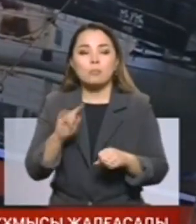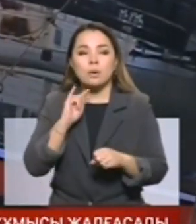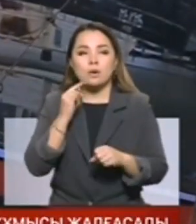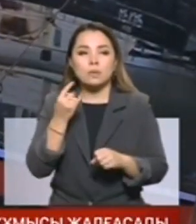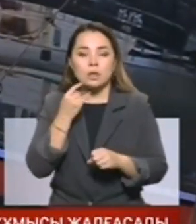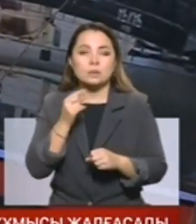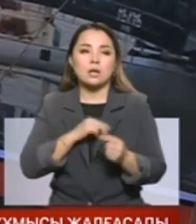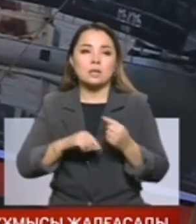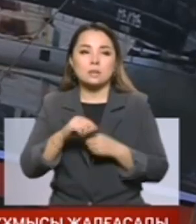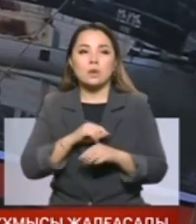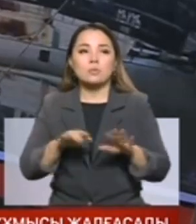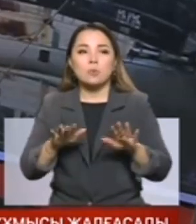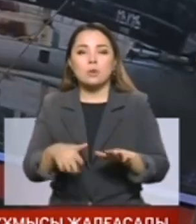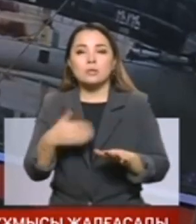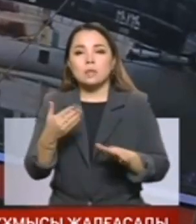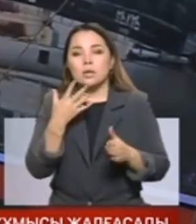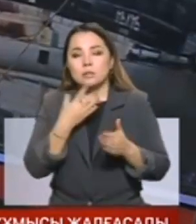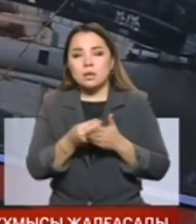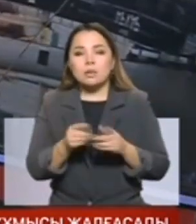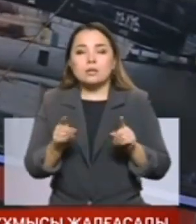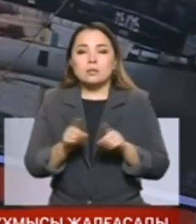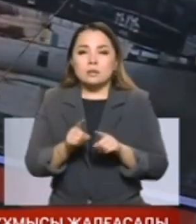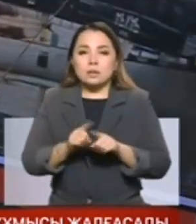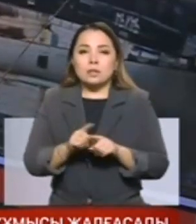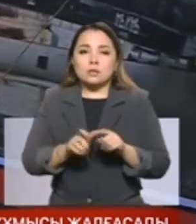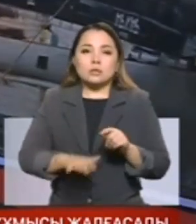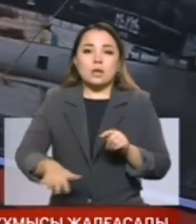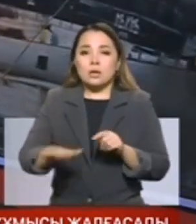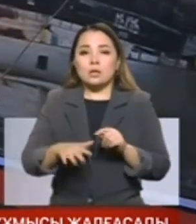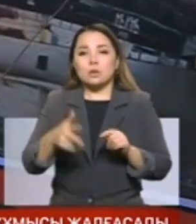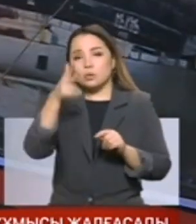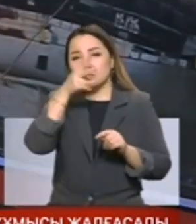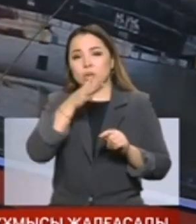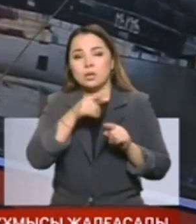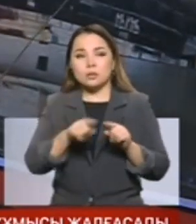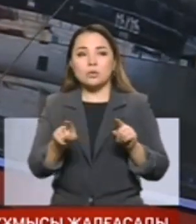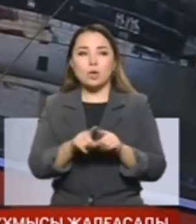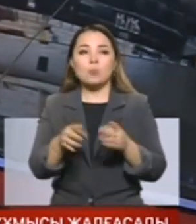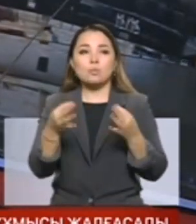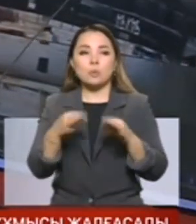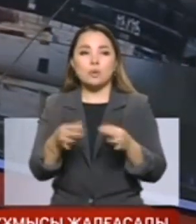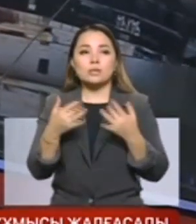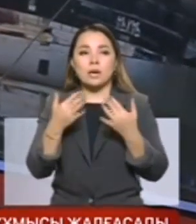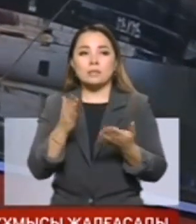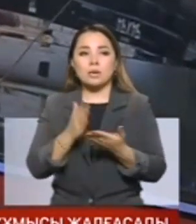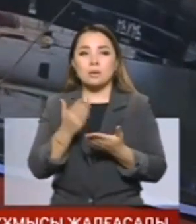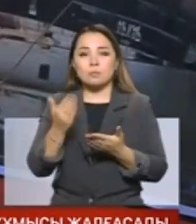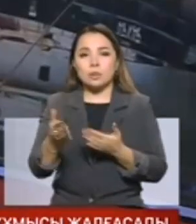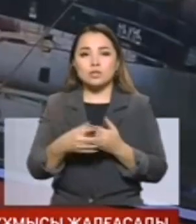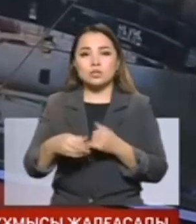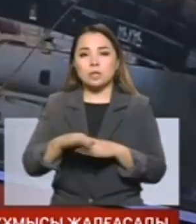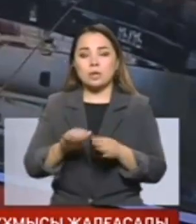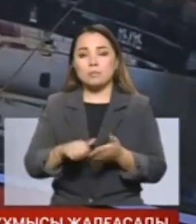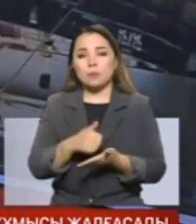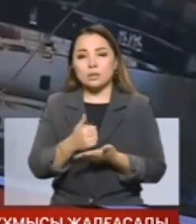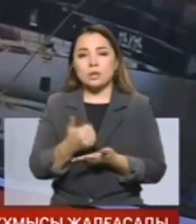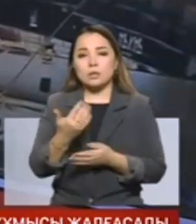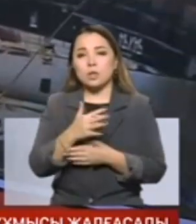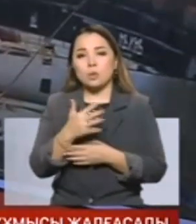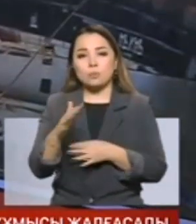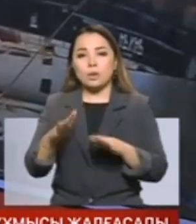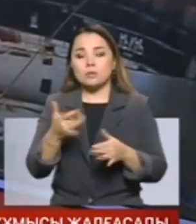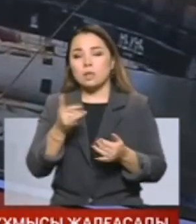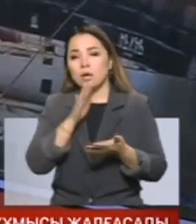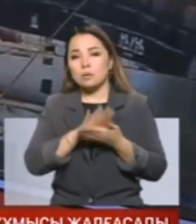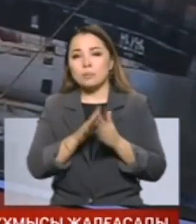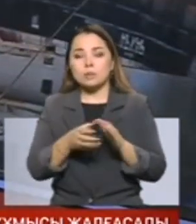Павлодардағы кәсіпорынға жергілікті билік жағажайдағы аумақты 3 ай ішінде босатыңдар деп талап қойған. Жергілікті билік ол маңға